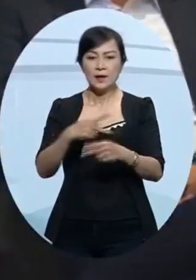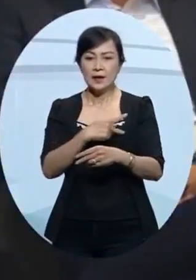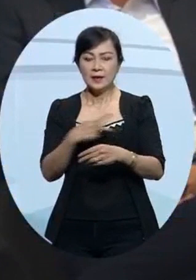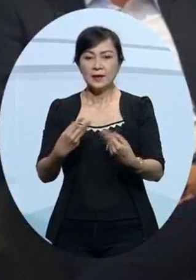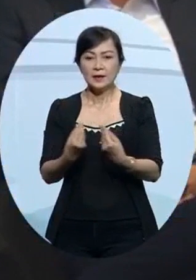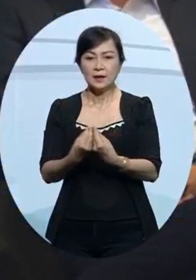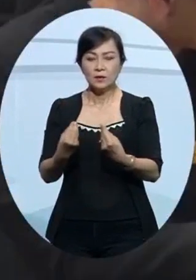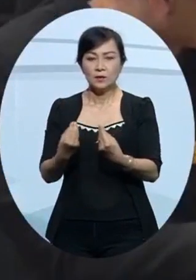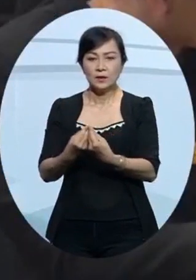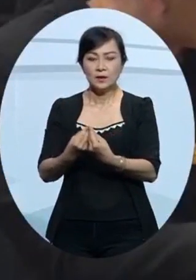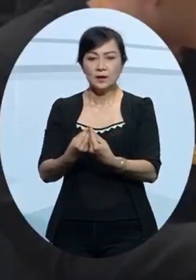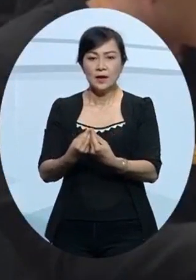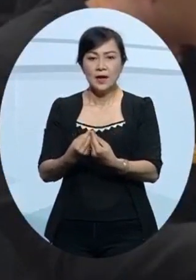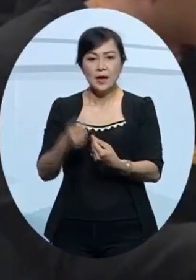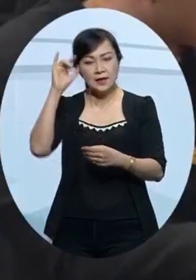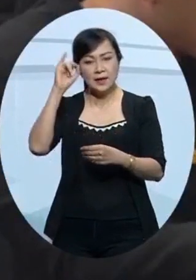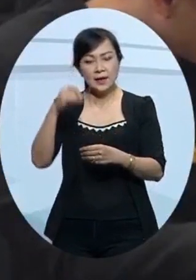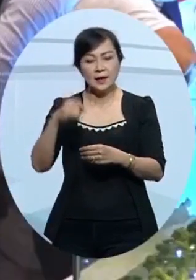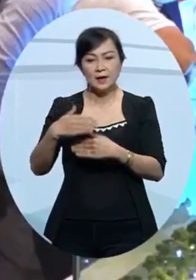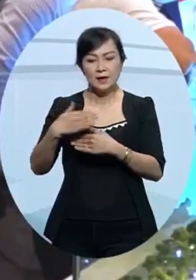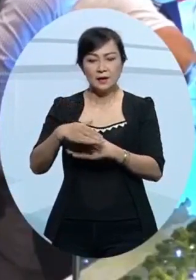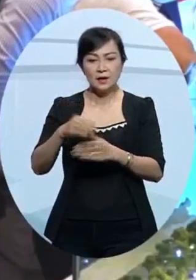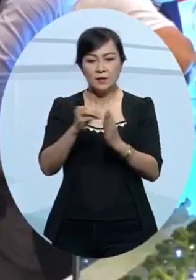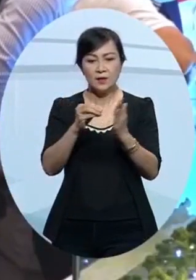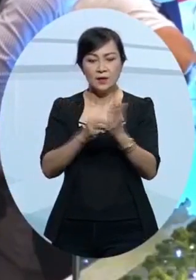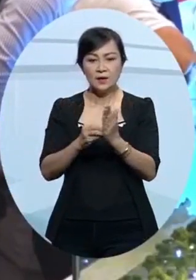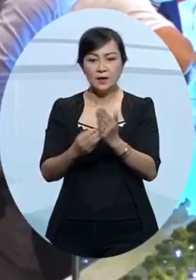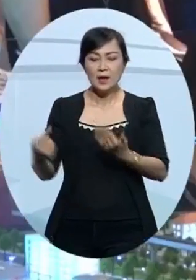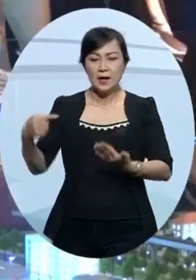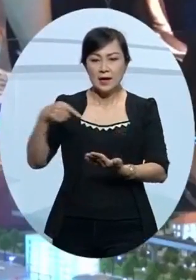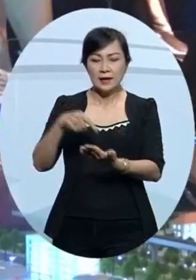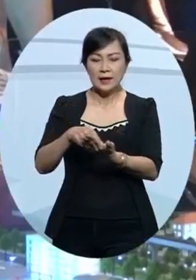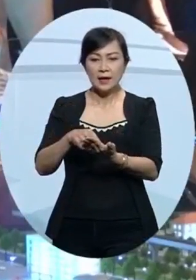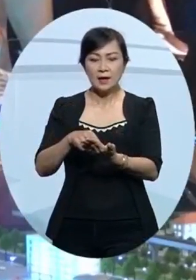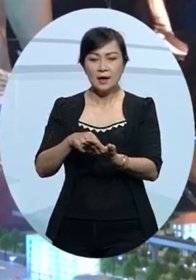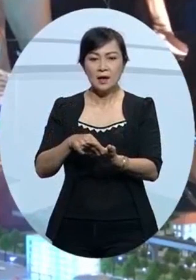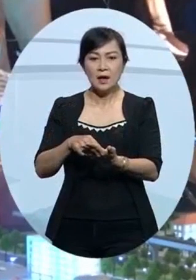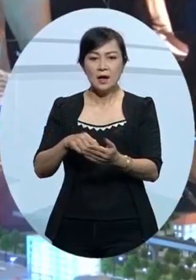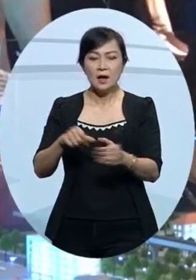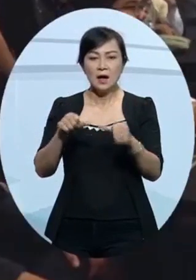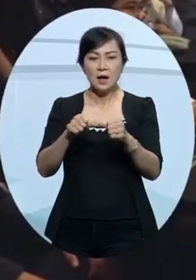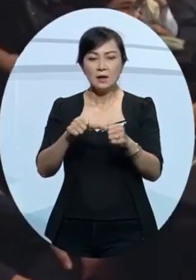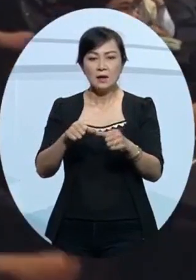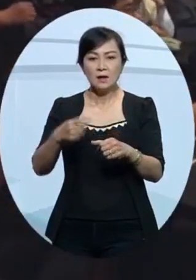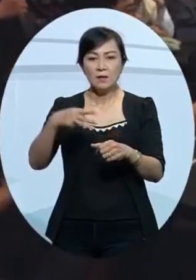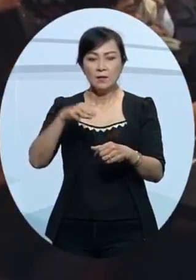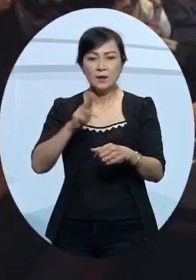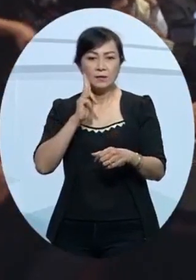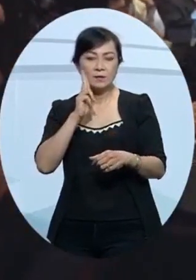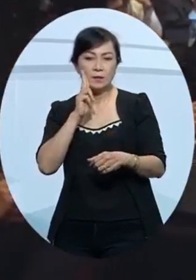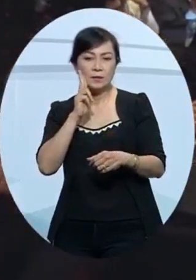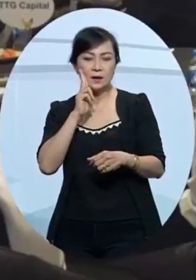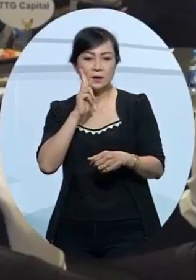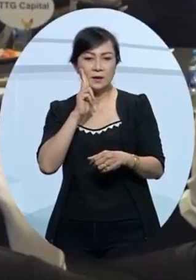đầu tư và các đối tác. Đây là dự án nằm ngay vị trí tâm cảng quốc tế Cái Mép Thị Vải tại phường Tân Phước, thị xã Phú Mỹ, tỉnh Bà Rịa Vũng